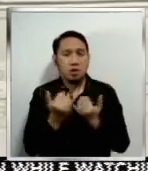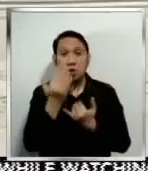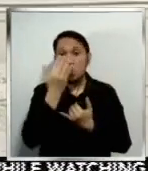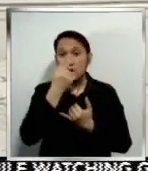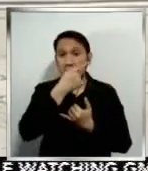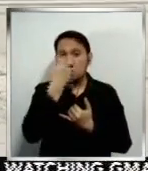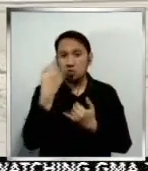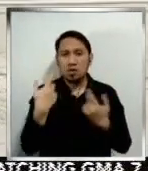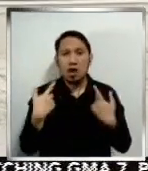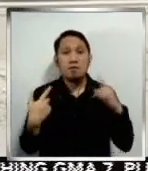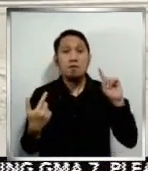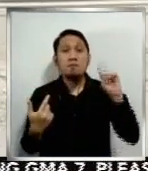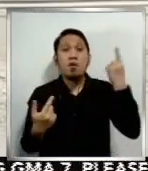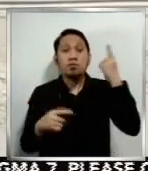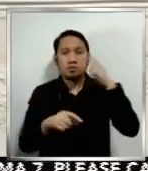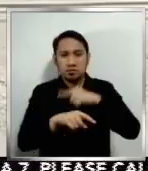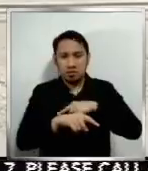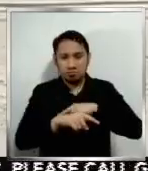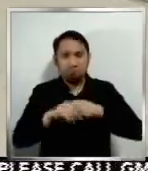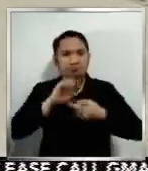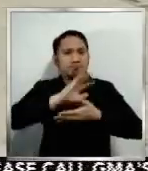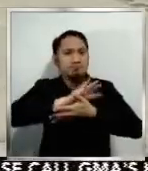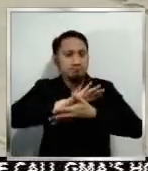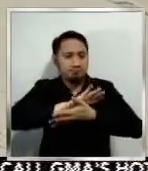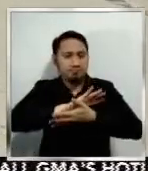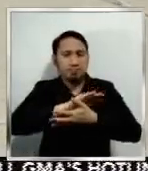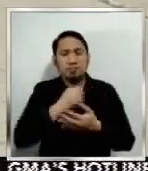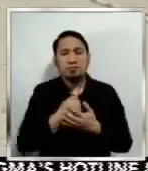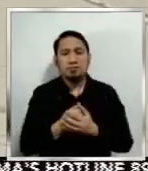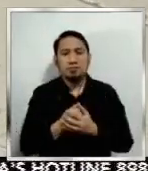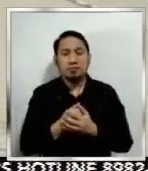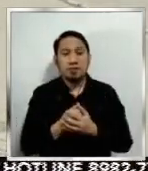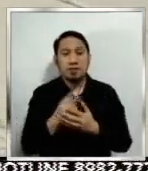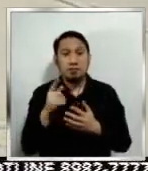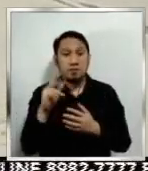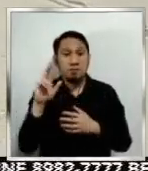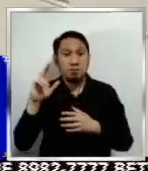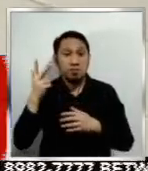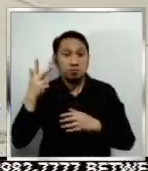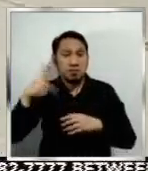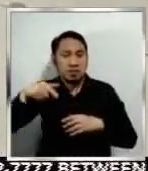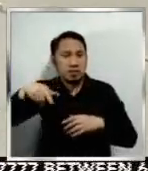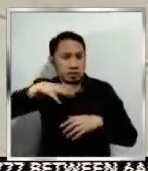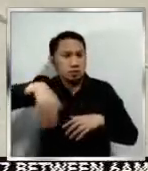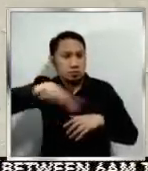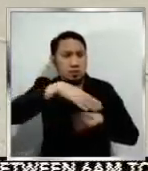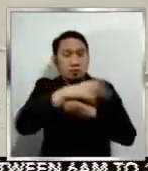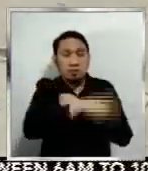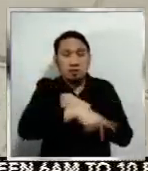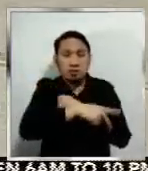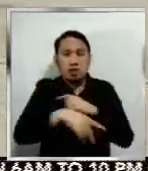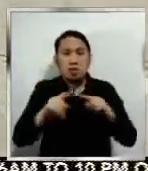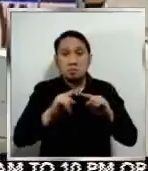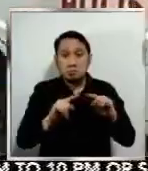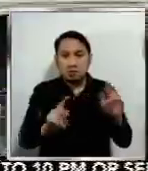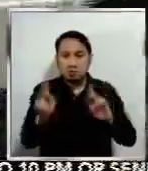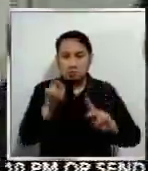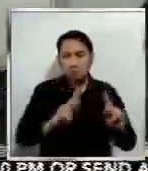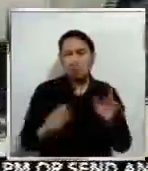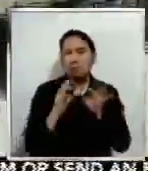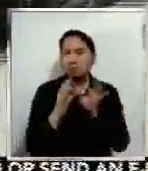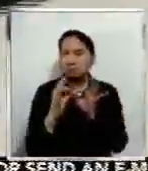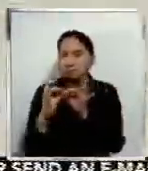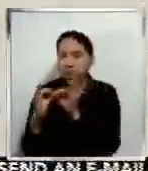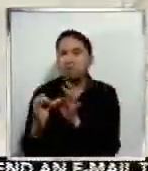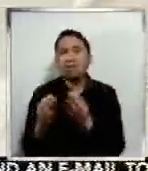ng COVID-19 sa Bontoc na 3rd kaso sa buong probinsya. Pero dahil sa kooperasyon ng mga residente, naging madali